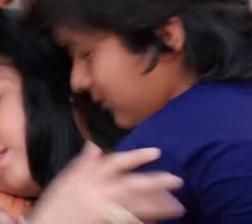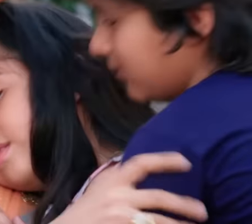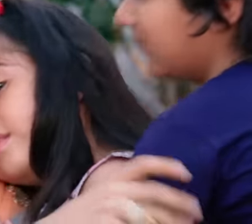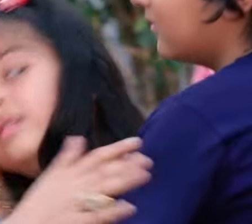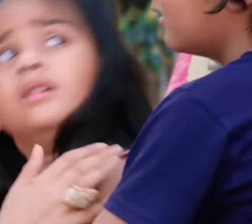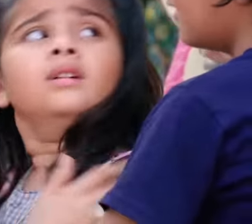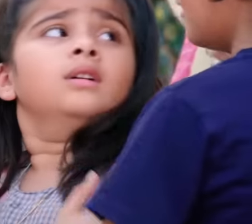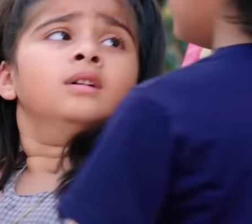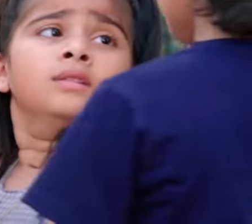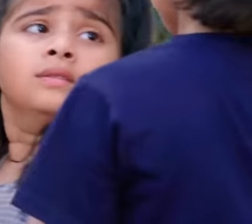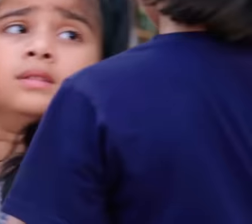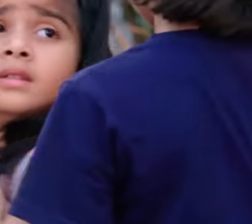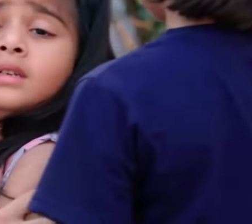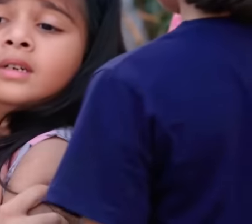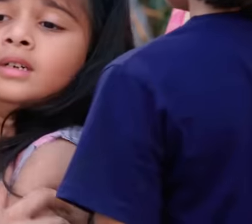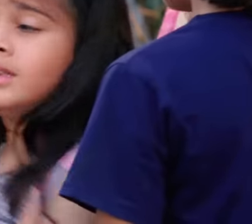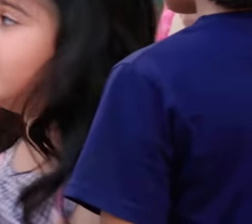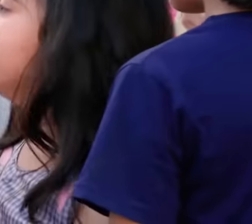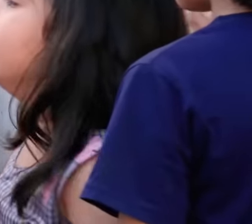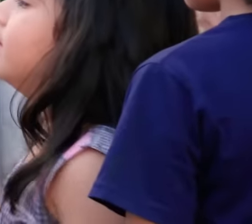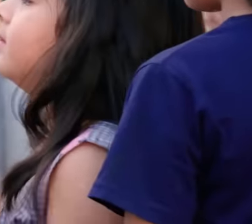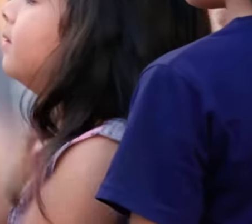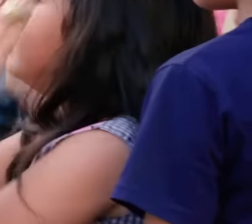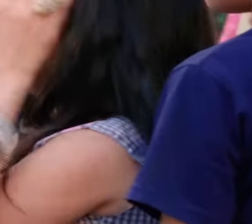तू ही मेरी दुआ।